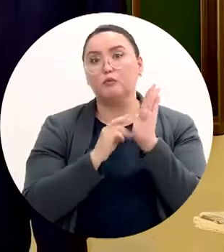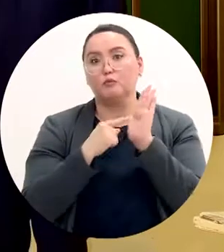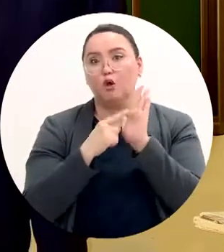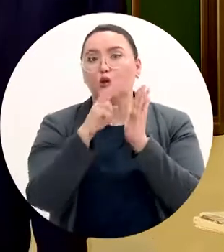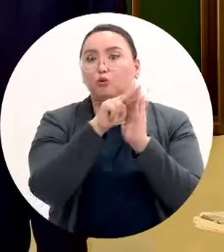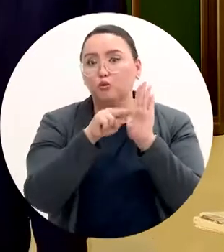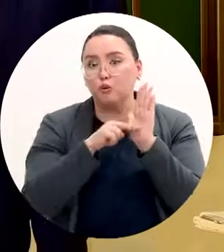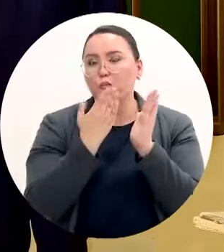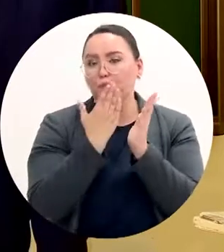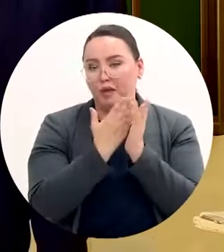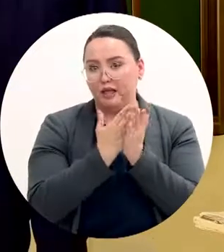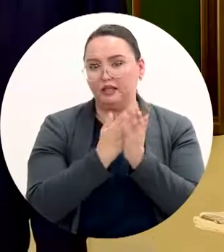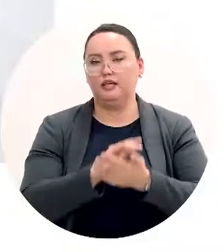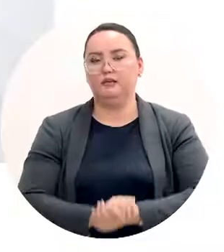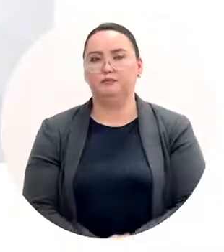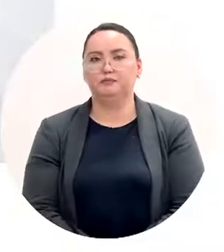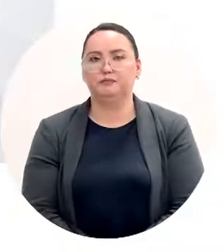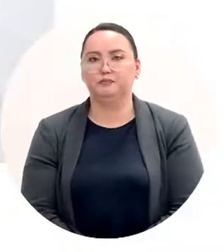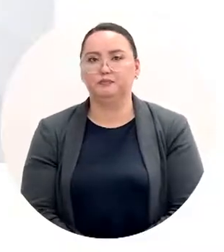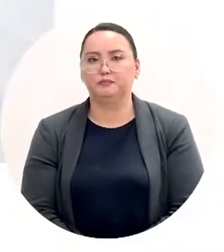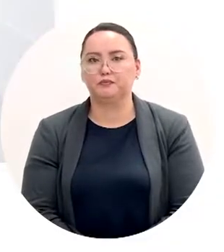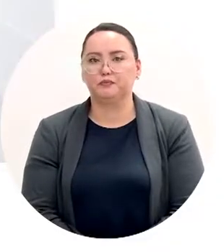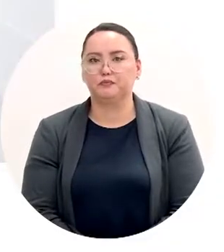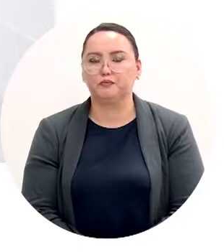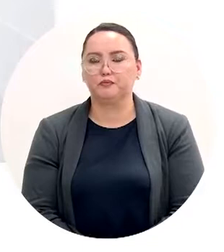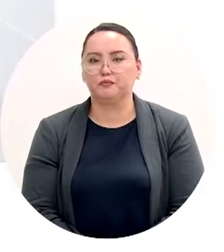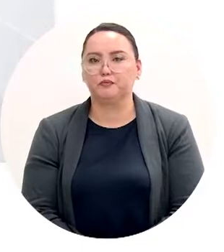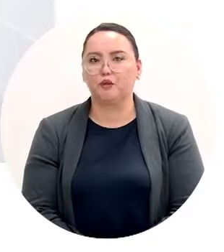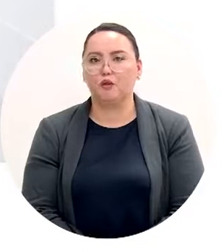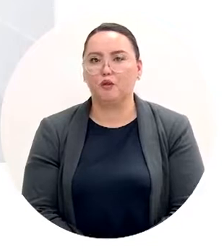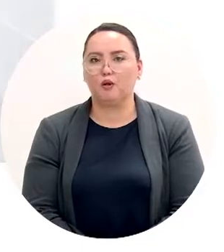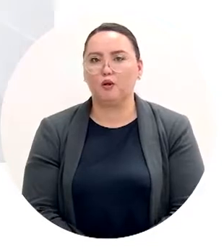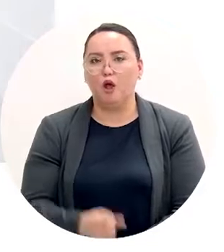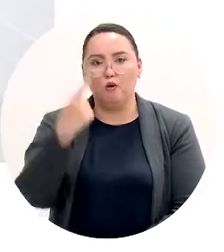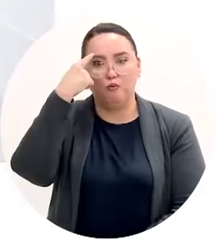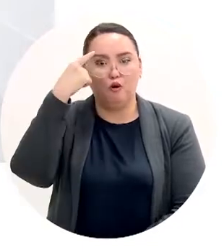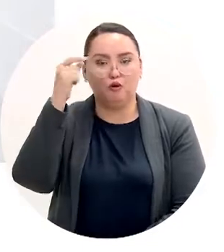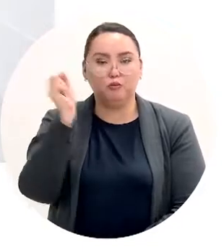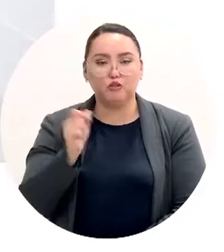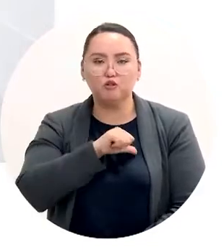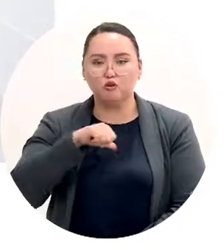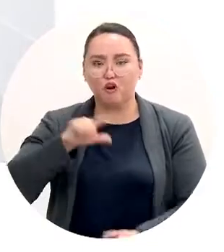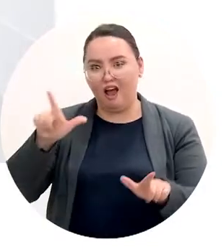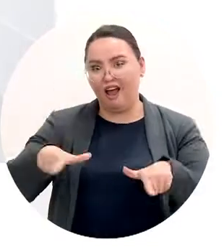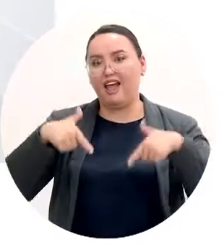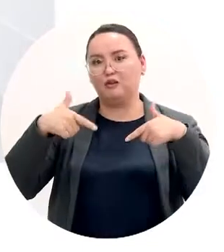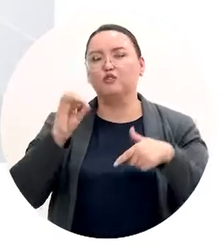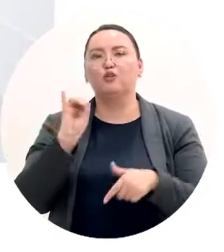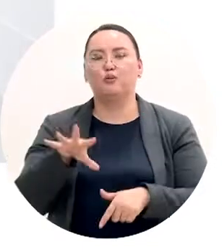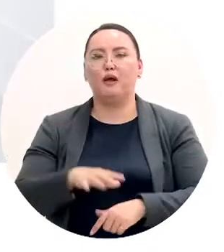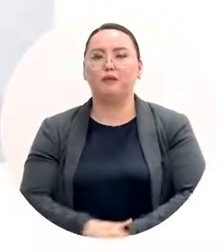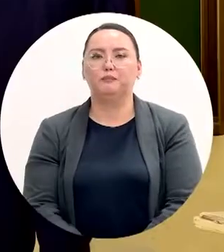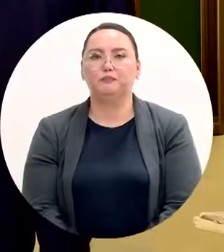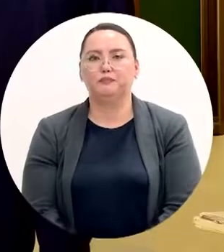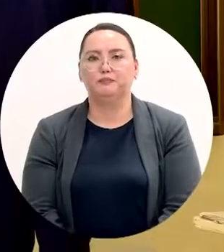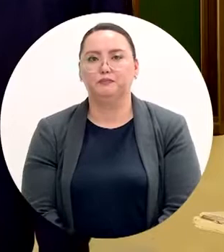гаргаж ингэж тэмдэглэсэн байх нэ. Монгол бичиг маань өөрөө дотоод энэ бичих зөв тогтол нь гайхамшигтай зүйл олон байдаг